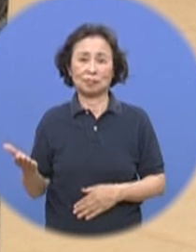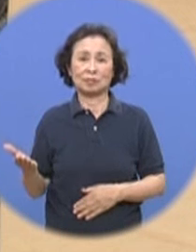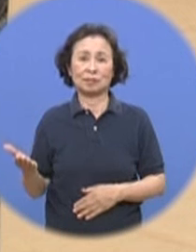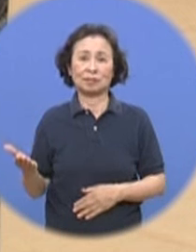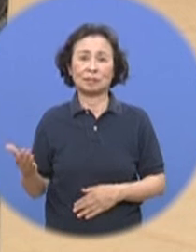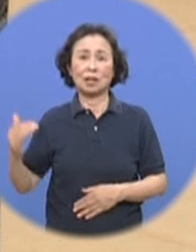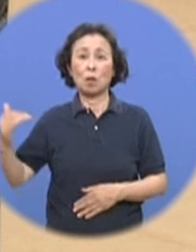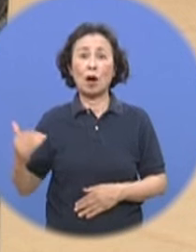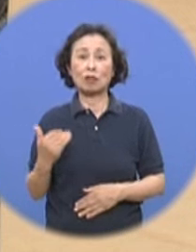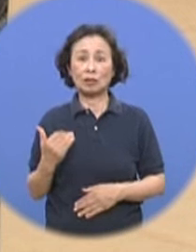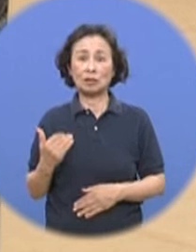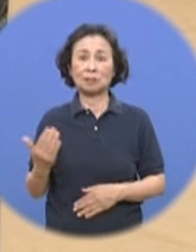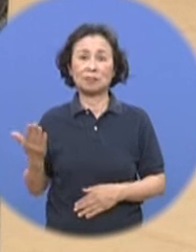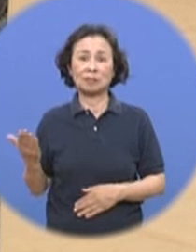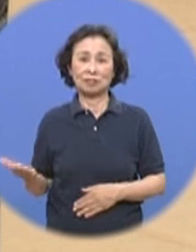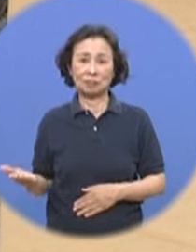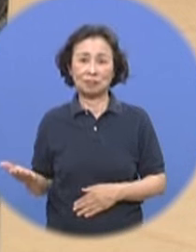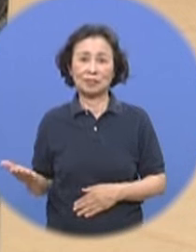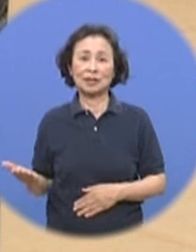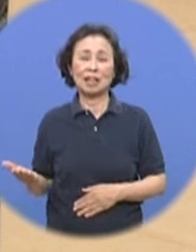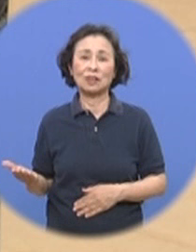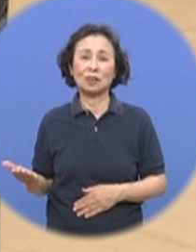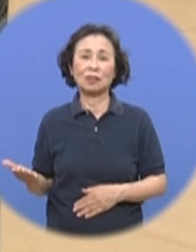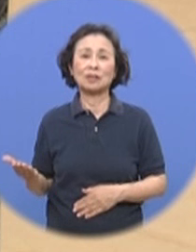073-441-2032、ファックス